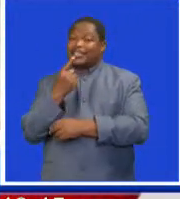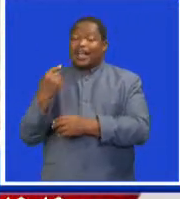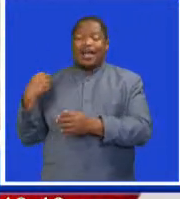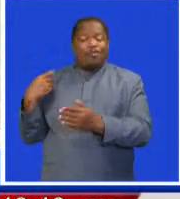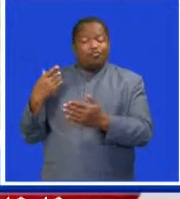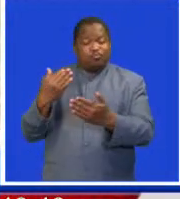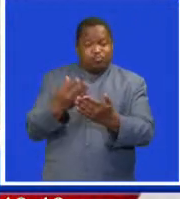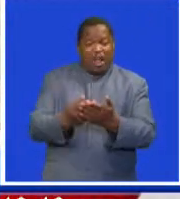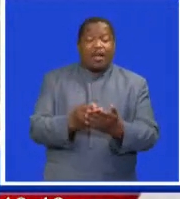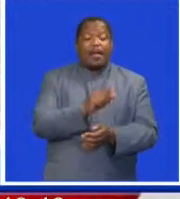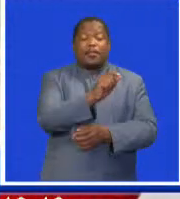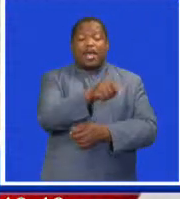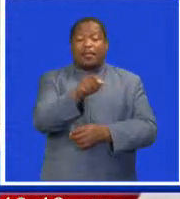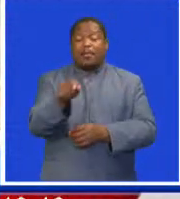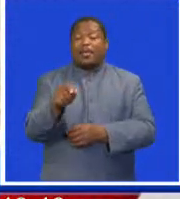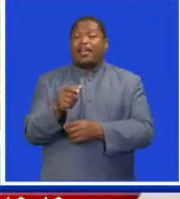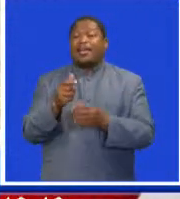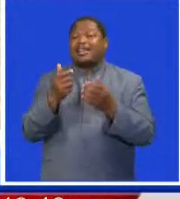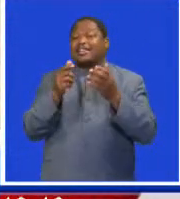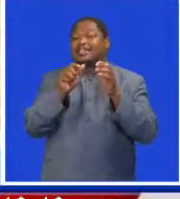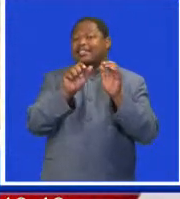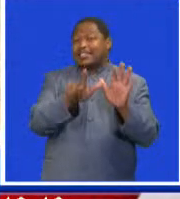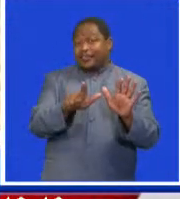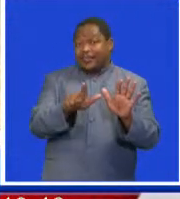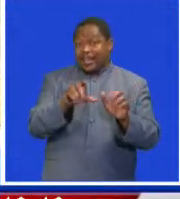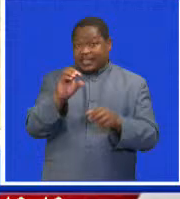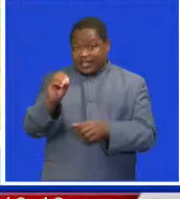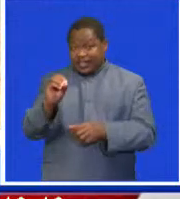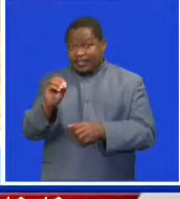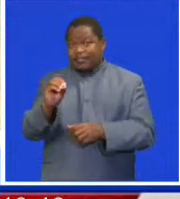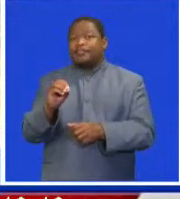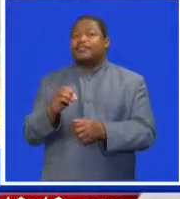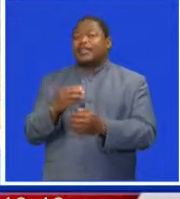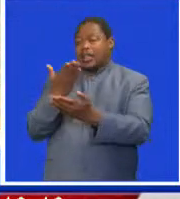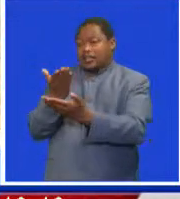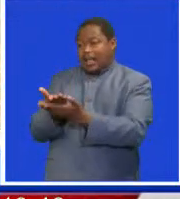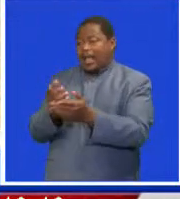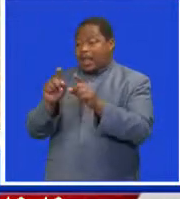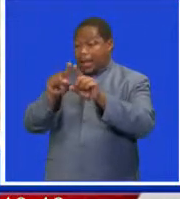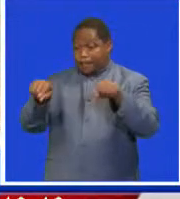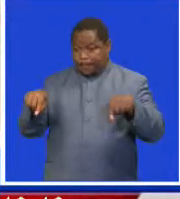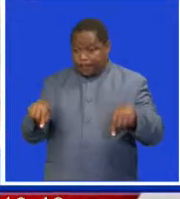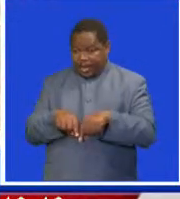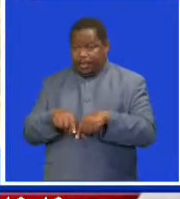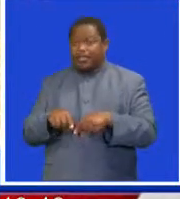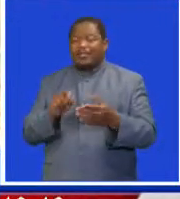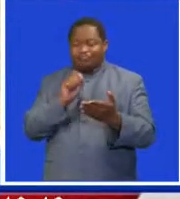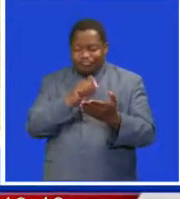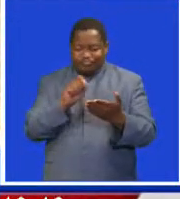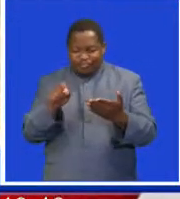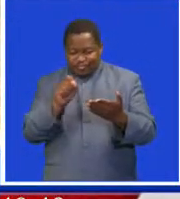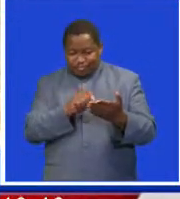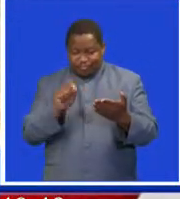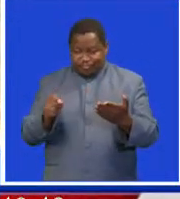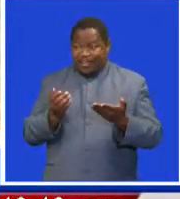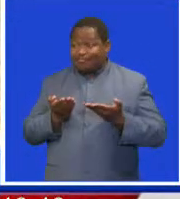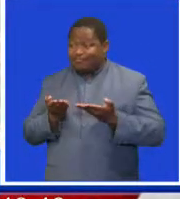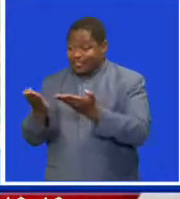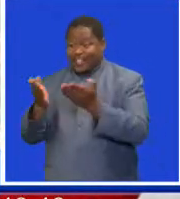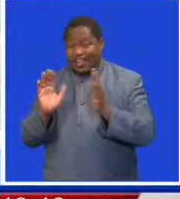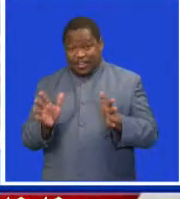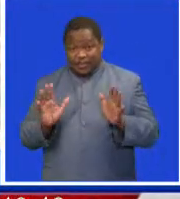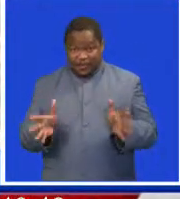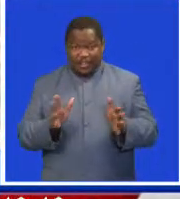ekufaka ticelo bangemashumi lasikhombisa 70. Mhlanga uphinze wakhuthata nalabanye ukuthi bavele emahhovisi